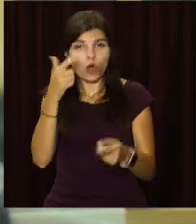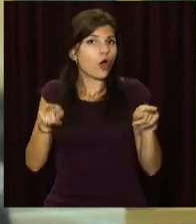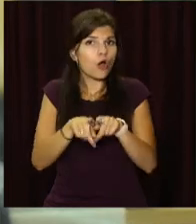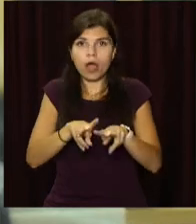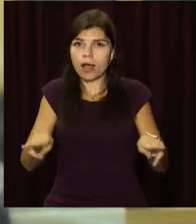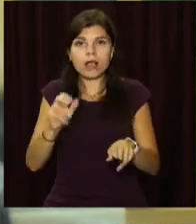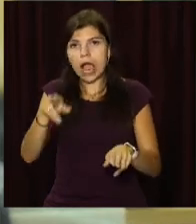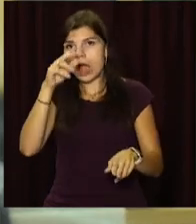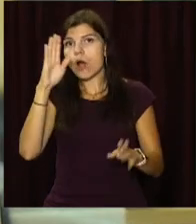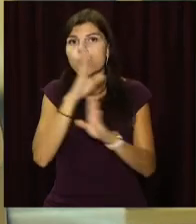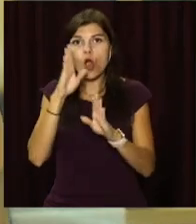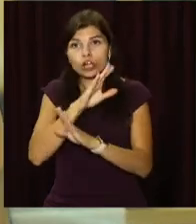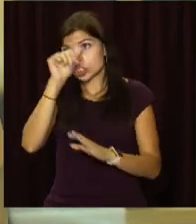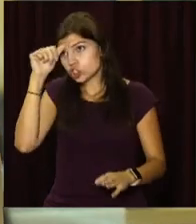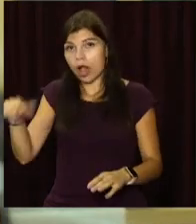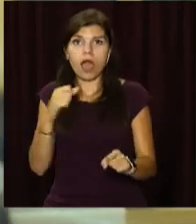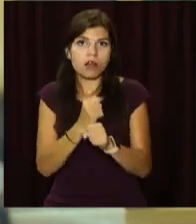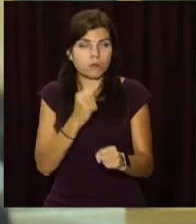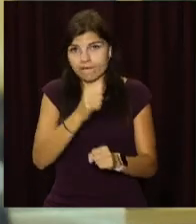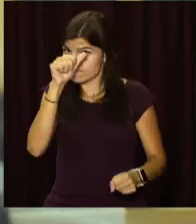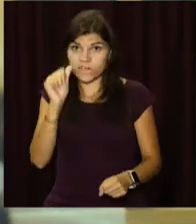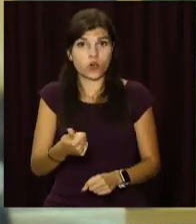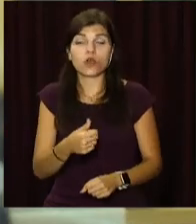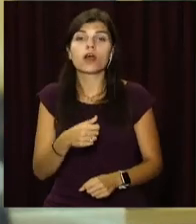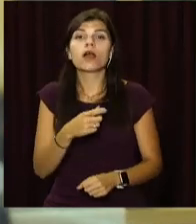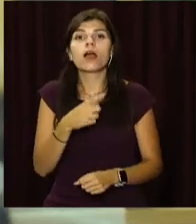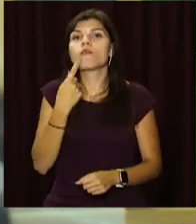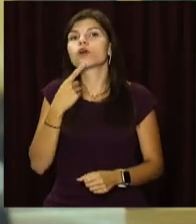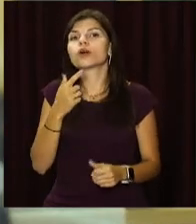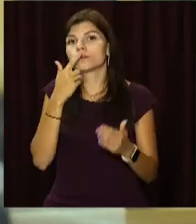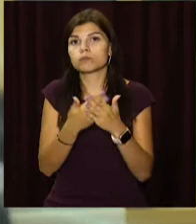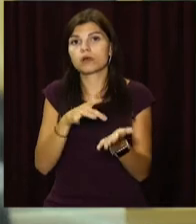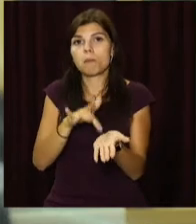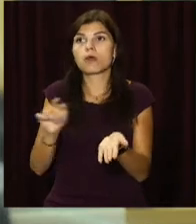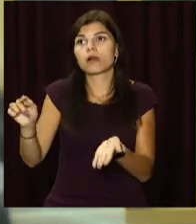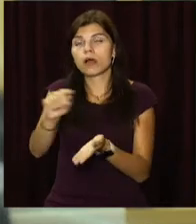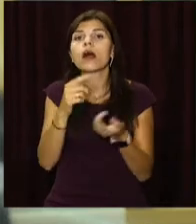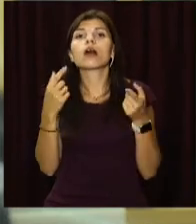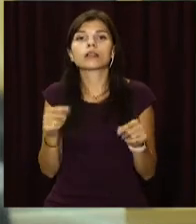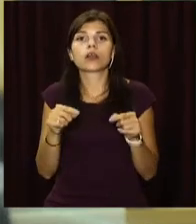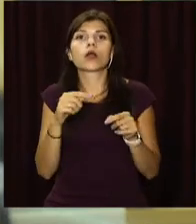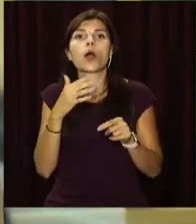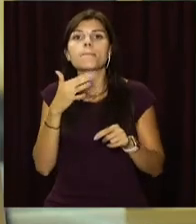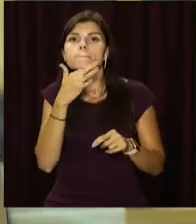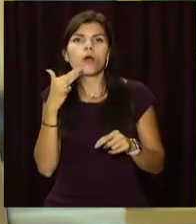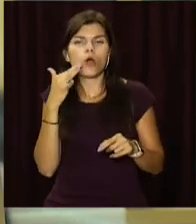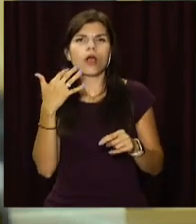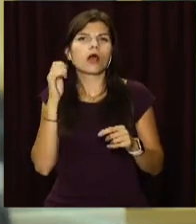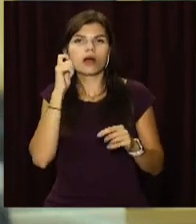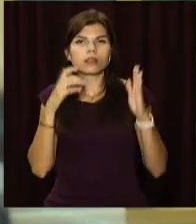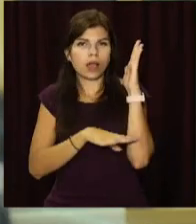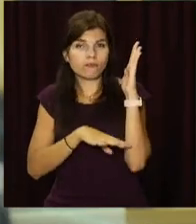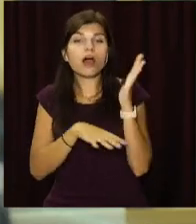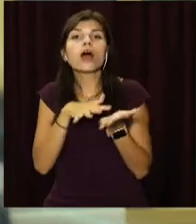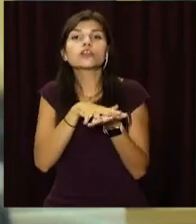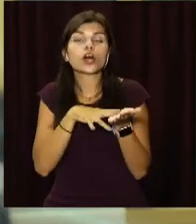місцеві мешканці. Чимало роботи і у дворах, особливо у середмісті, де переважно багатолітні саджанці.